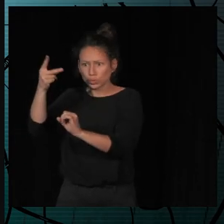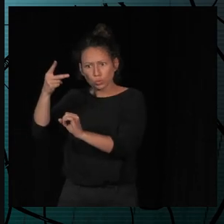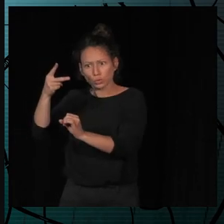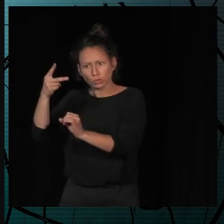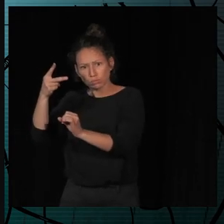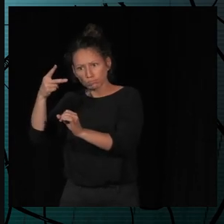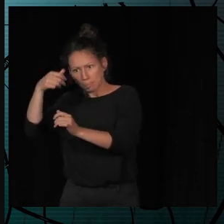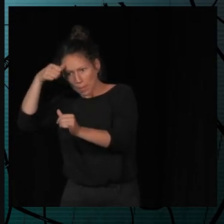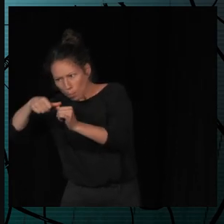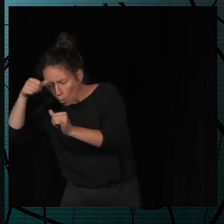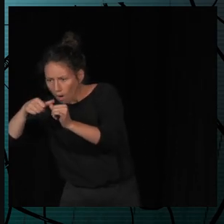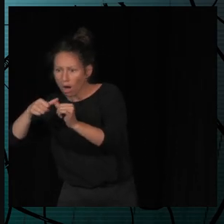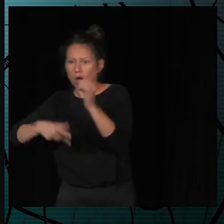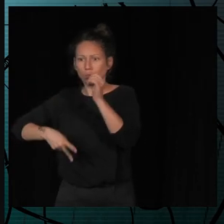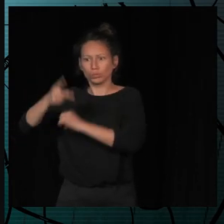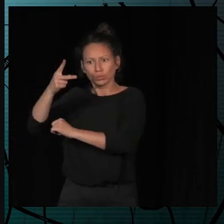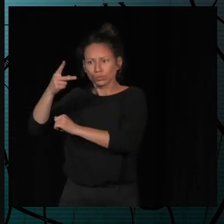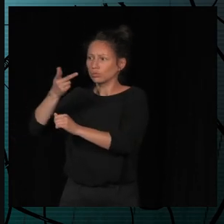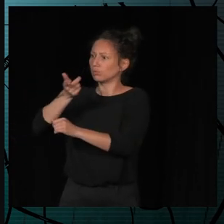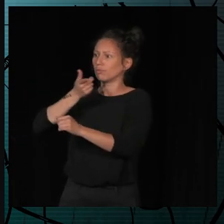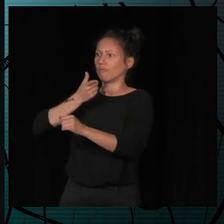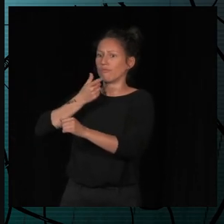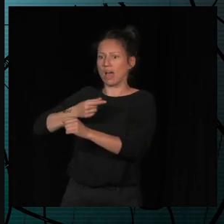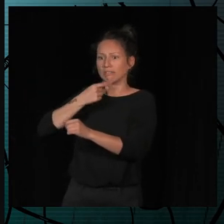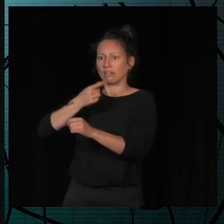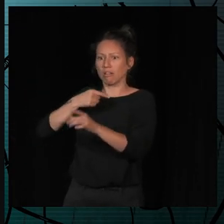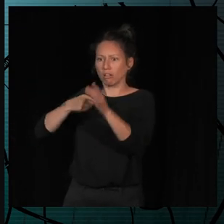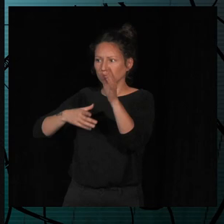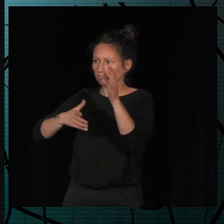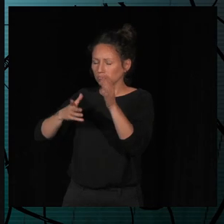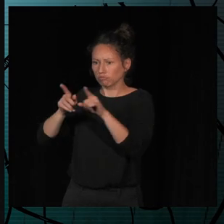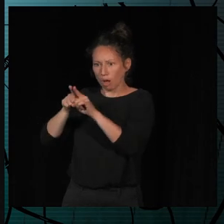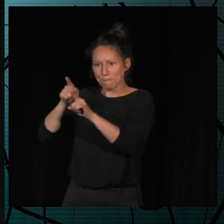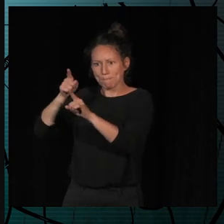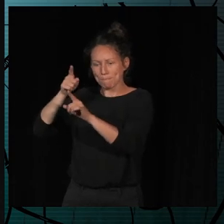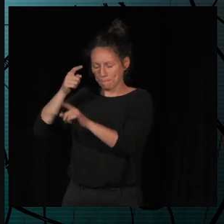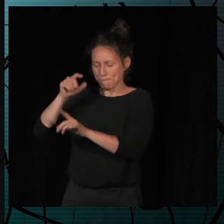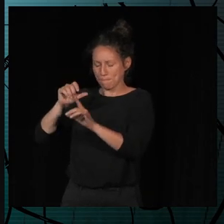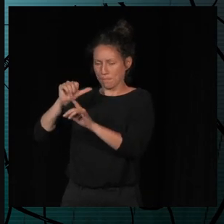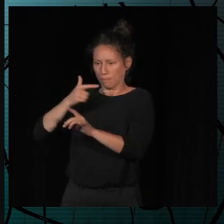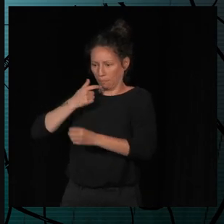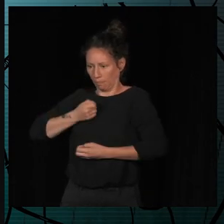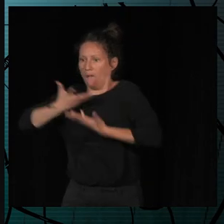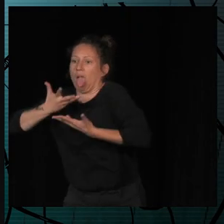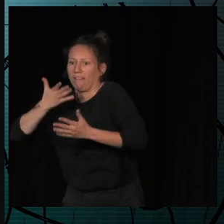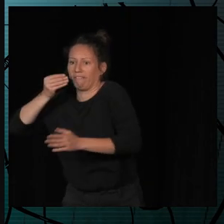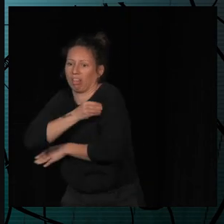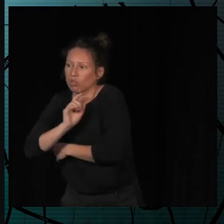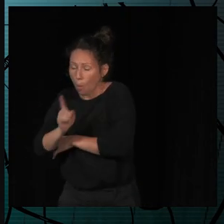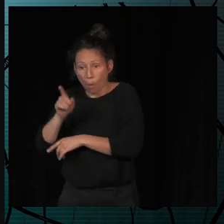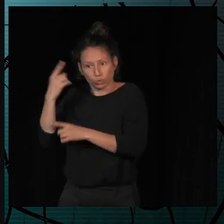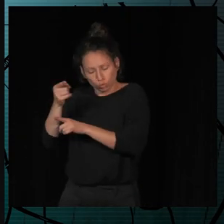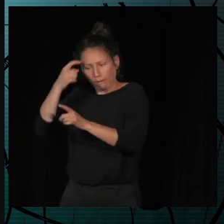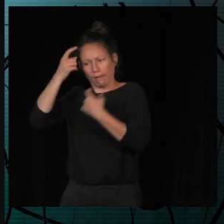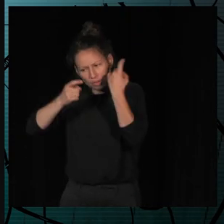leur leur inhibition le la capacité à pas donner la première réponse mais réfléchir et donner la seconde chose très important dans la réussite